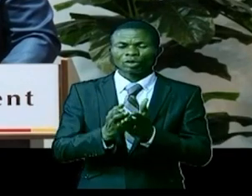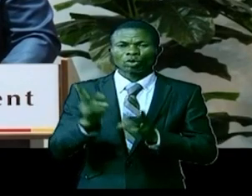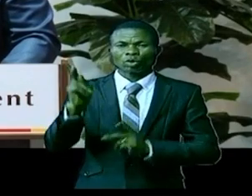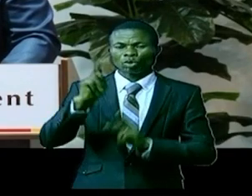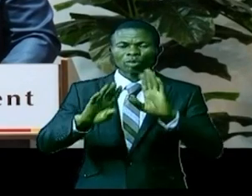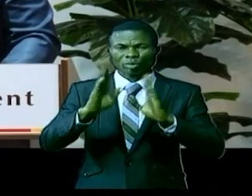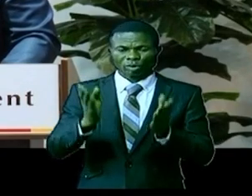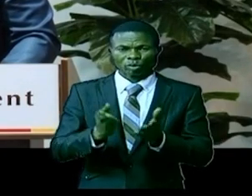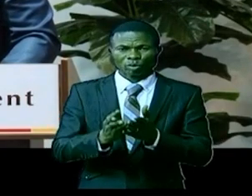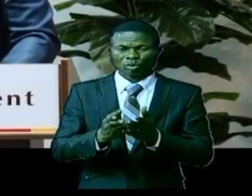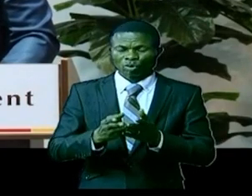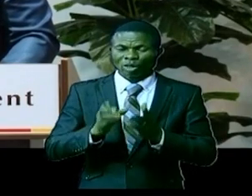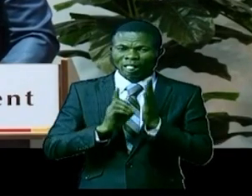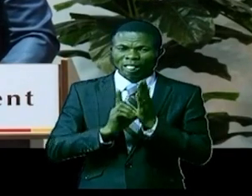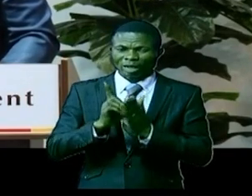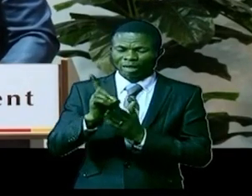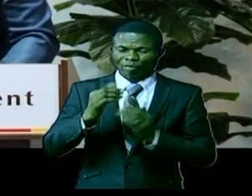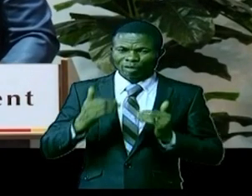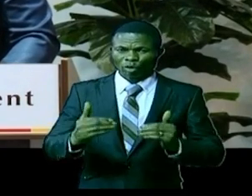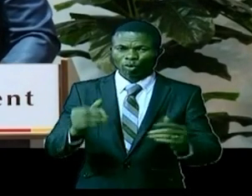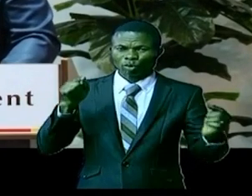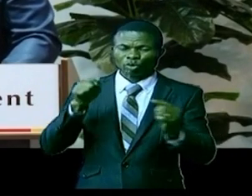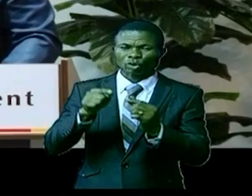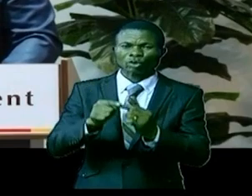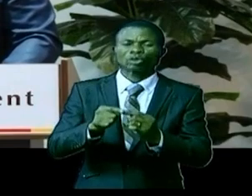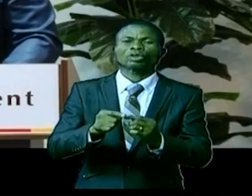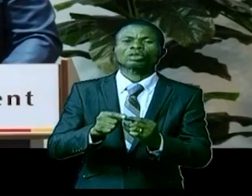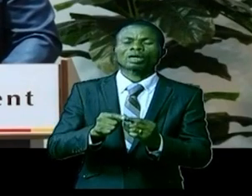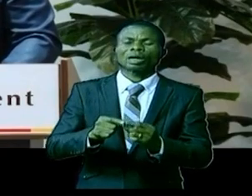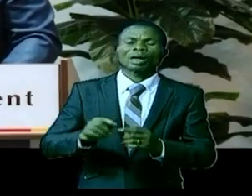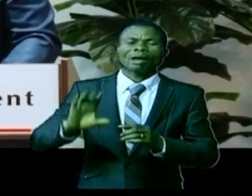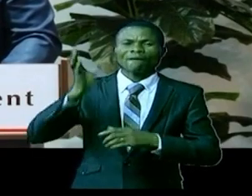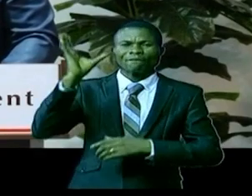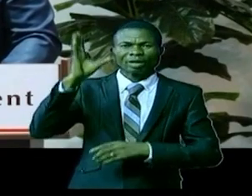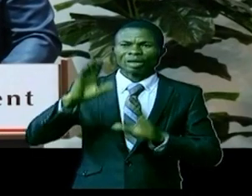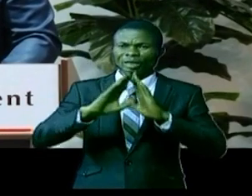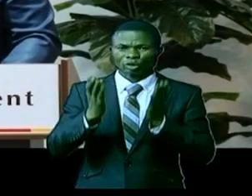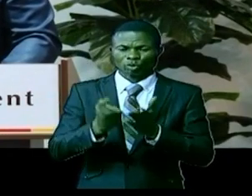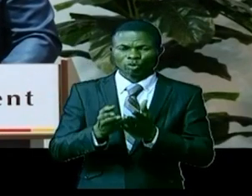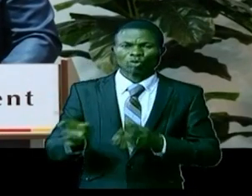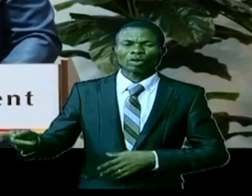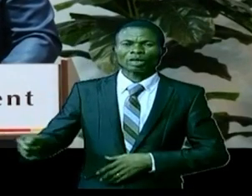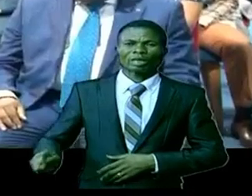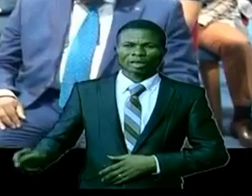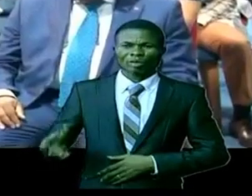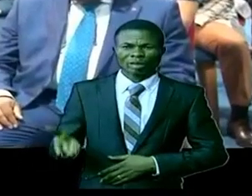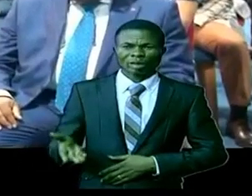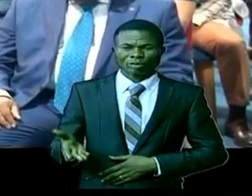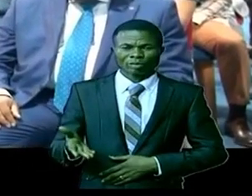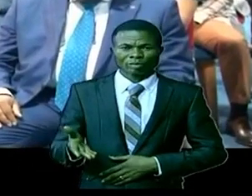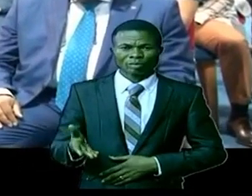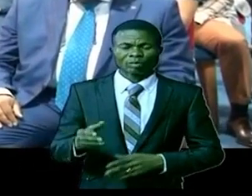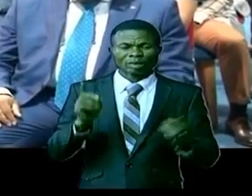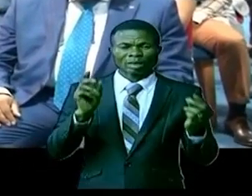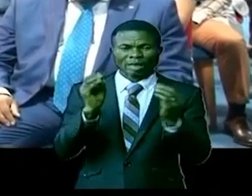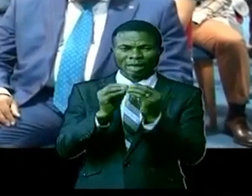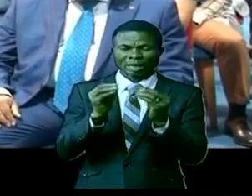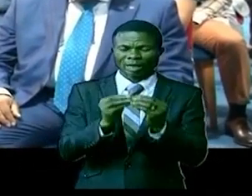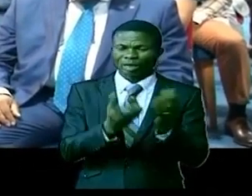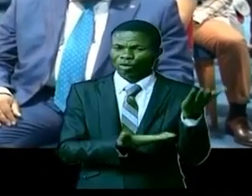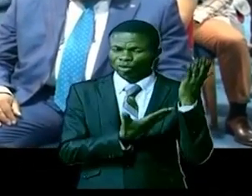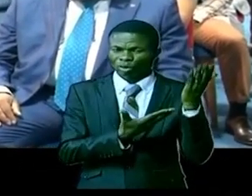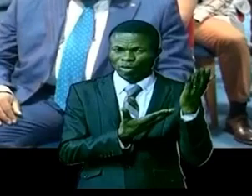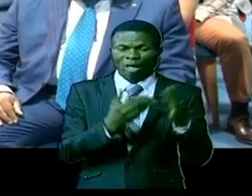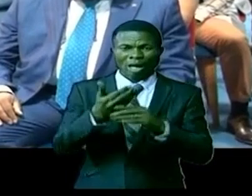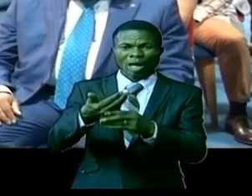l'impulsion soit donnée jusqu'au plus profond de nos entités territoriales. Cette rencontre intervenant à la